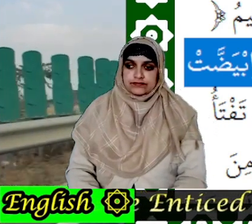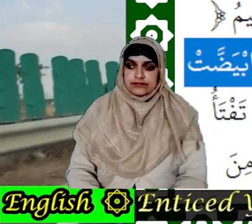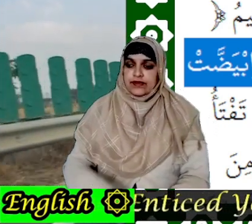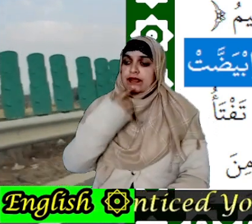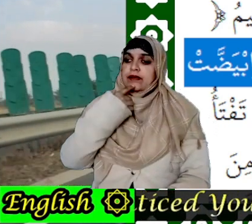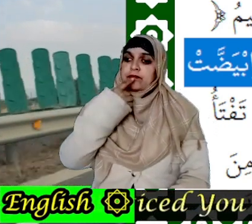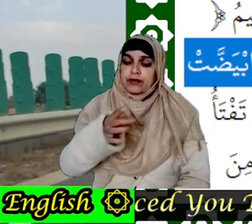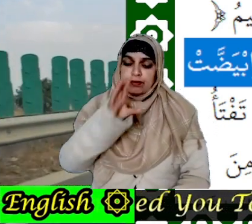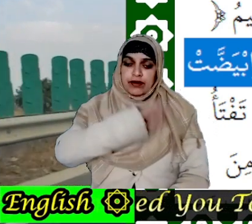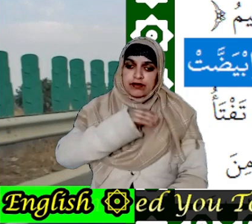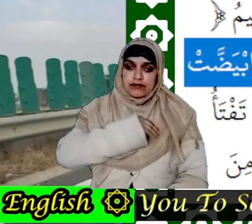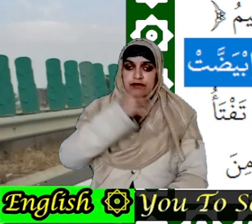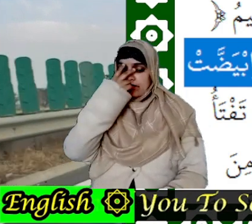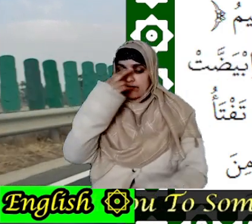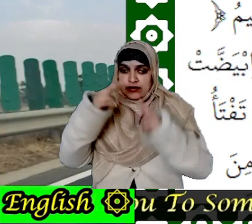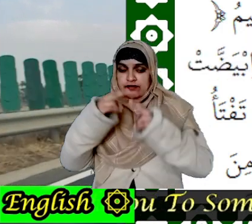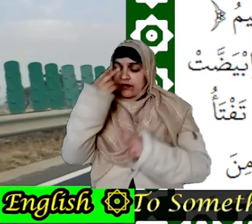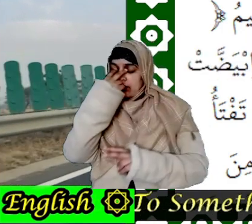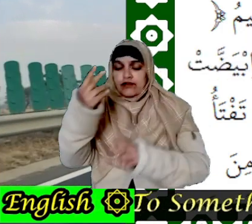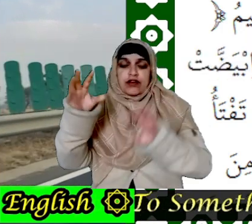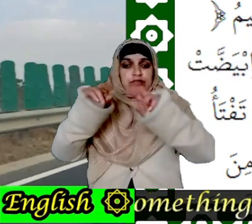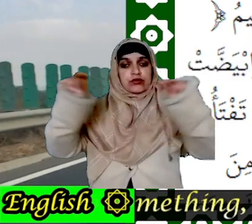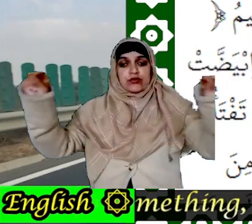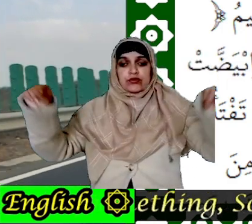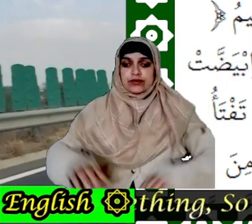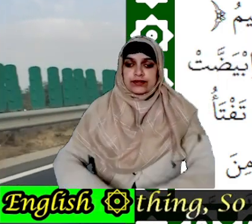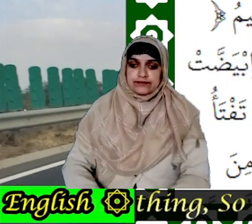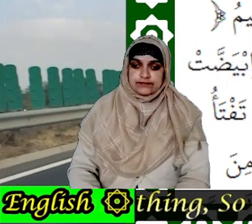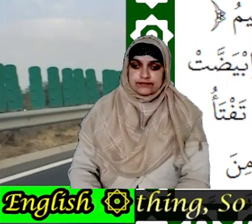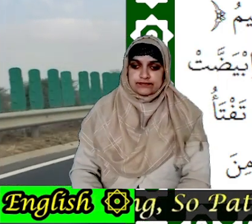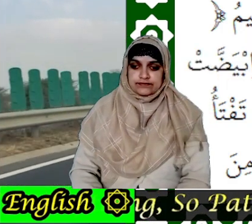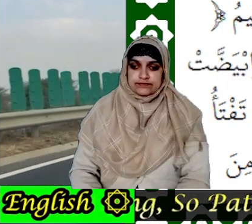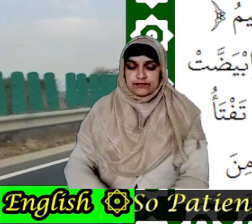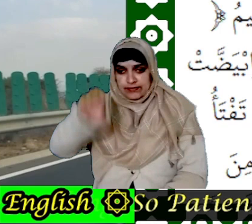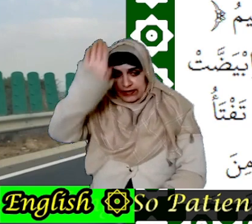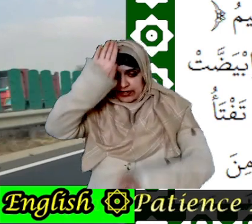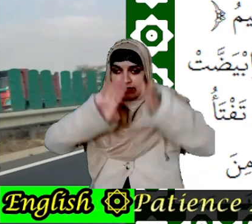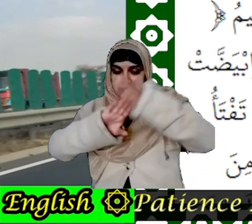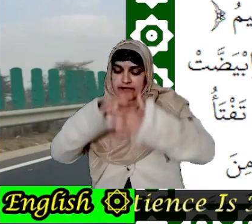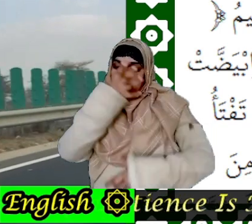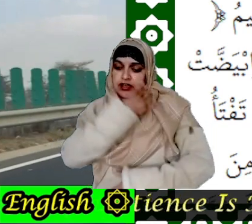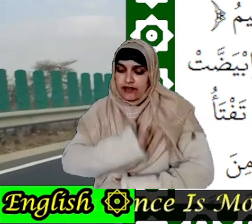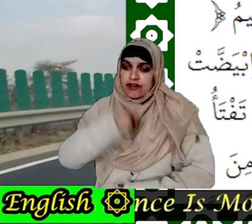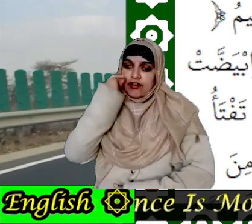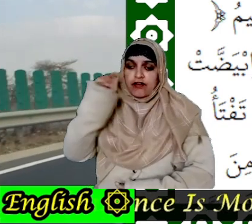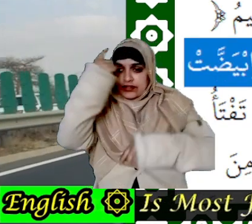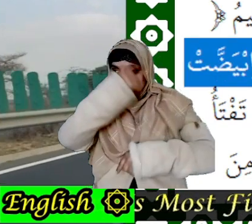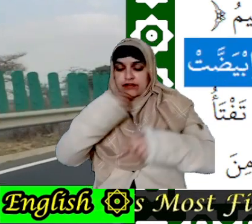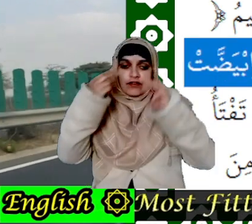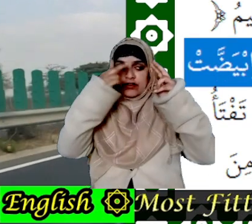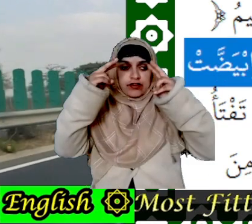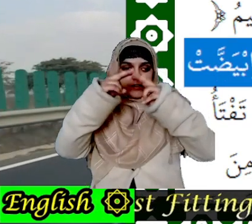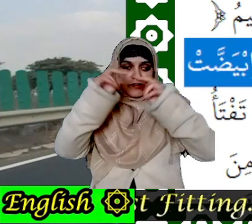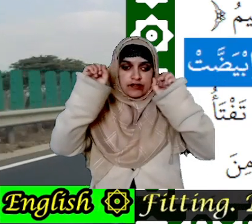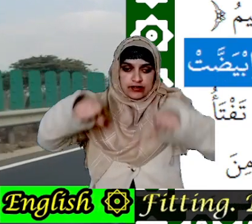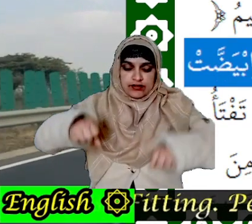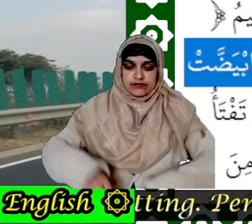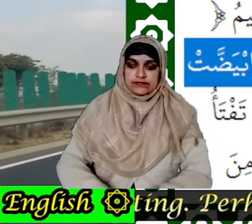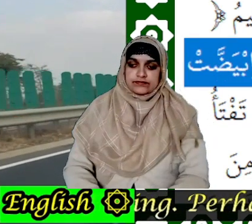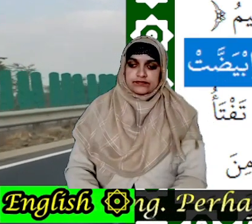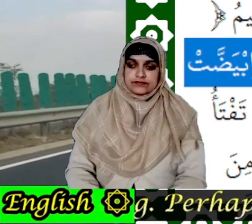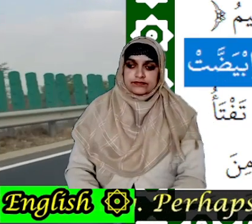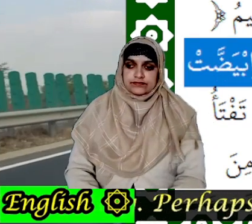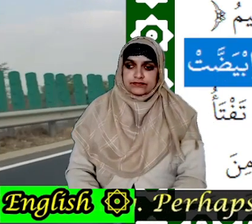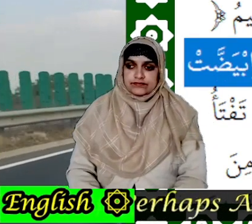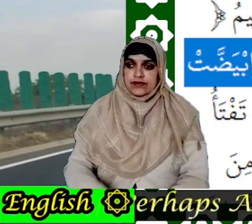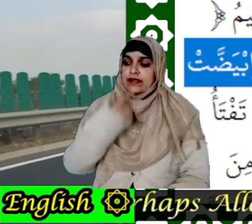على يوسف يا دخية جا يوسف دبور ركني يا داوي جا وابيضت عيناه يا ربي